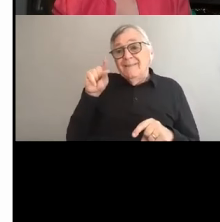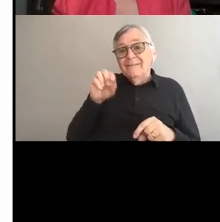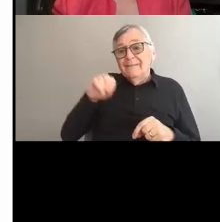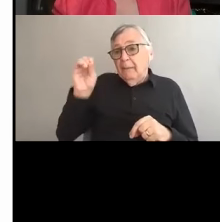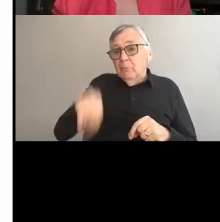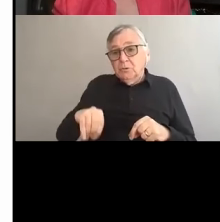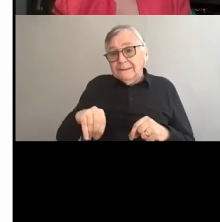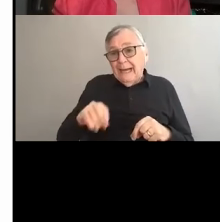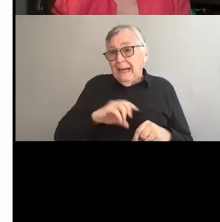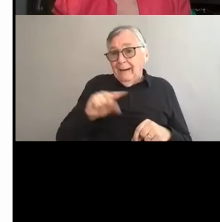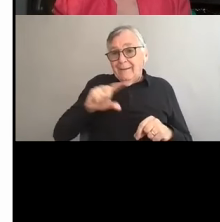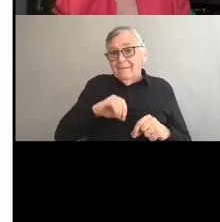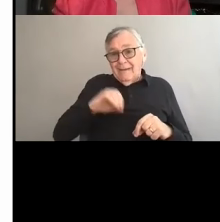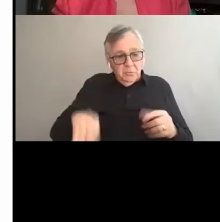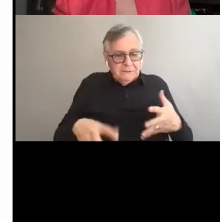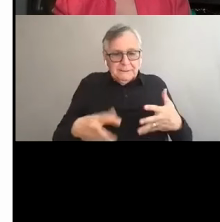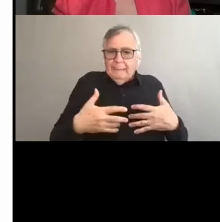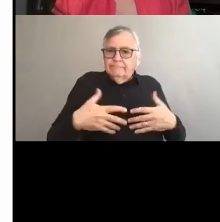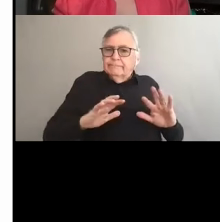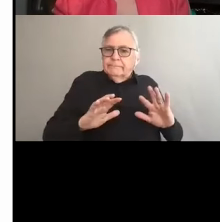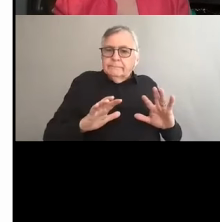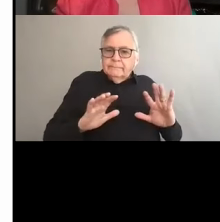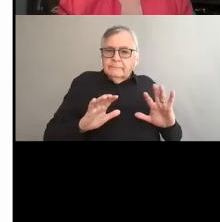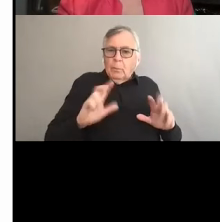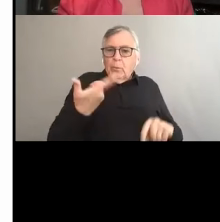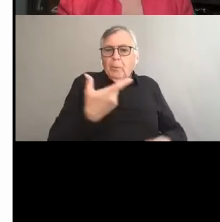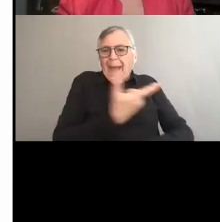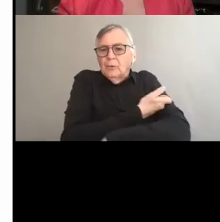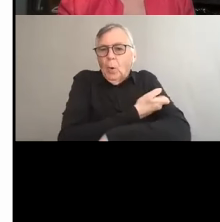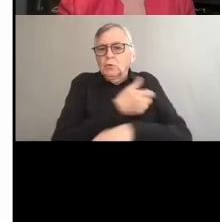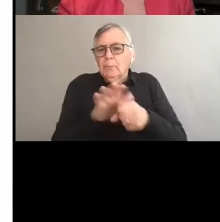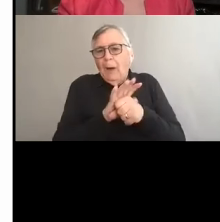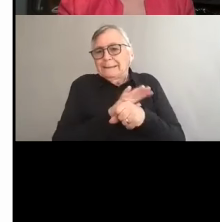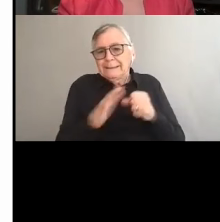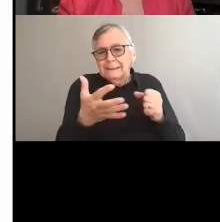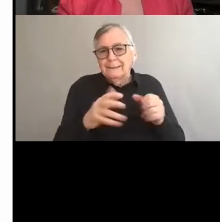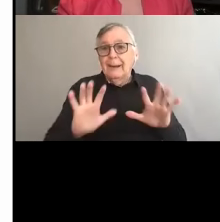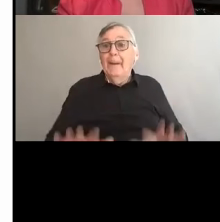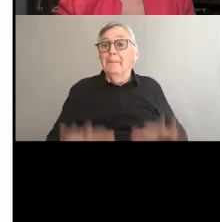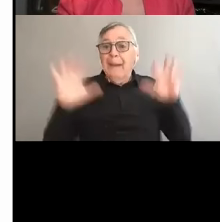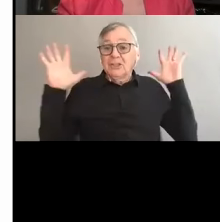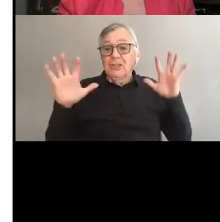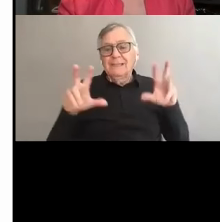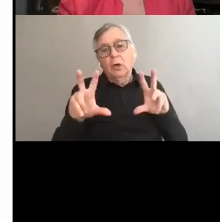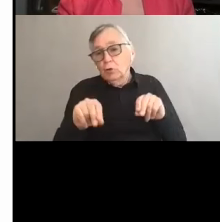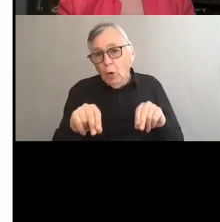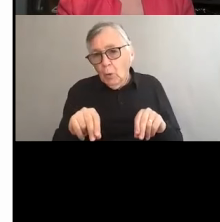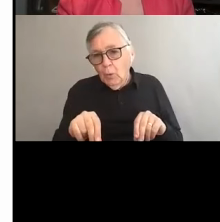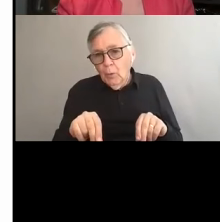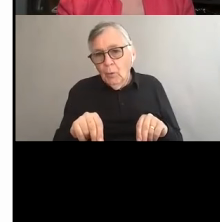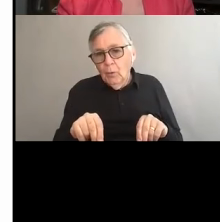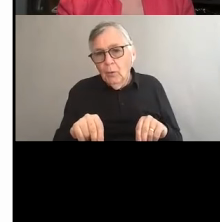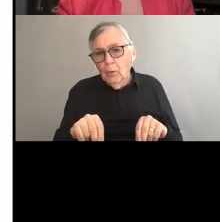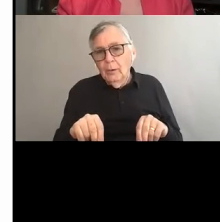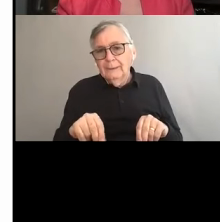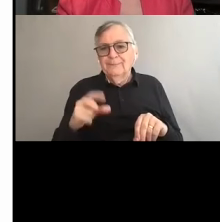n'auront pas eu une réponse suffisante après la première dose. Donc, ce n'est pas magique, ces vaccins-là. Et puis, quand on dit